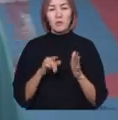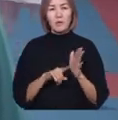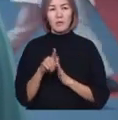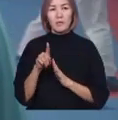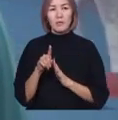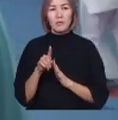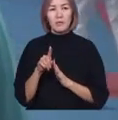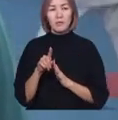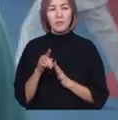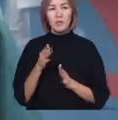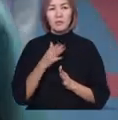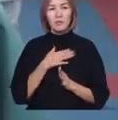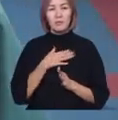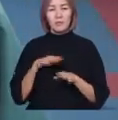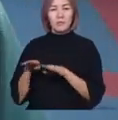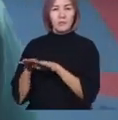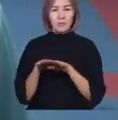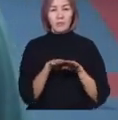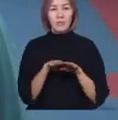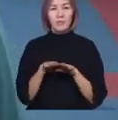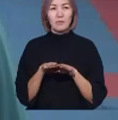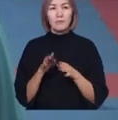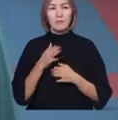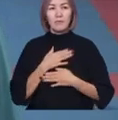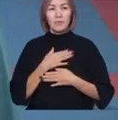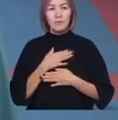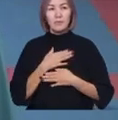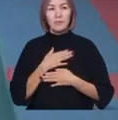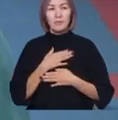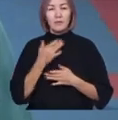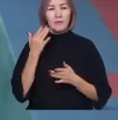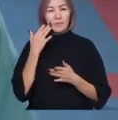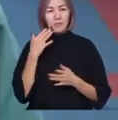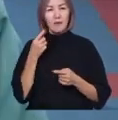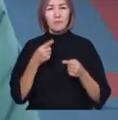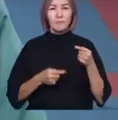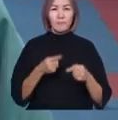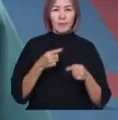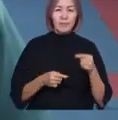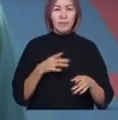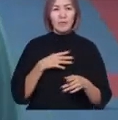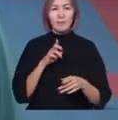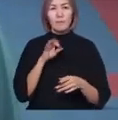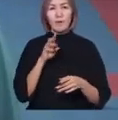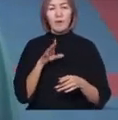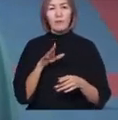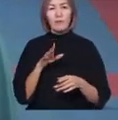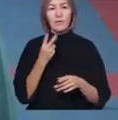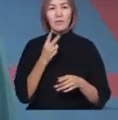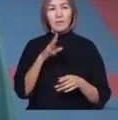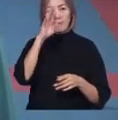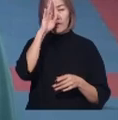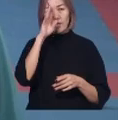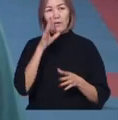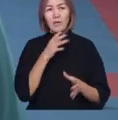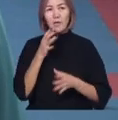облыстық федерацияларға біз тепе-тең келе жатырмыз, өйткені біздің балаларымыз санасады. Өйткені қарасаңыз, осы Құрбақанасының өзінен екі баламыз,